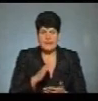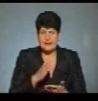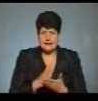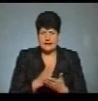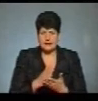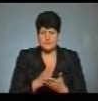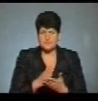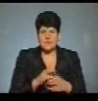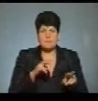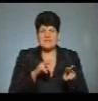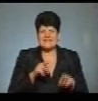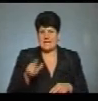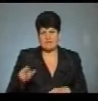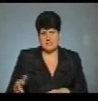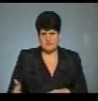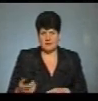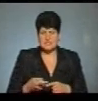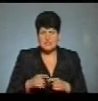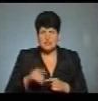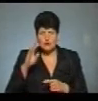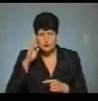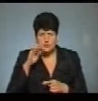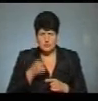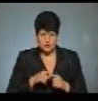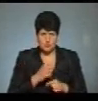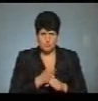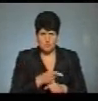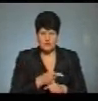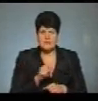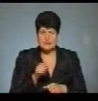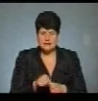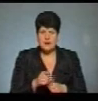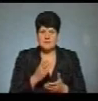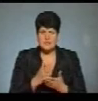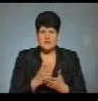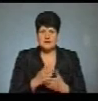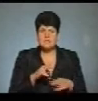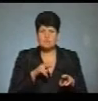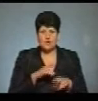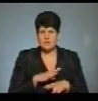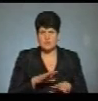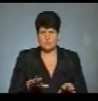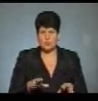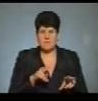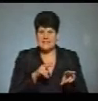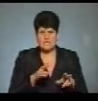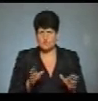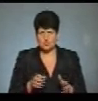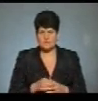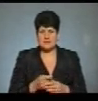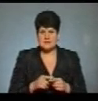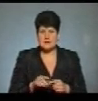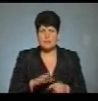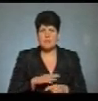вони не являються мисливцями. Цей хлопчина ж це робив. Може, там і знаряддя зброї не було мисливське, це